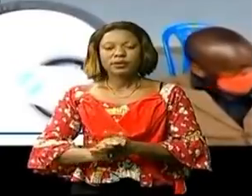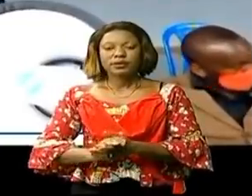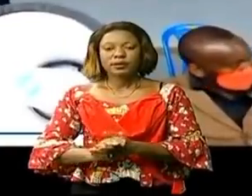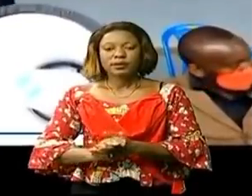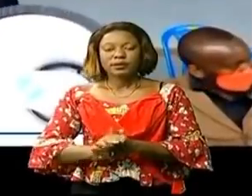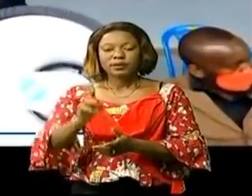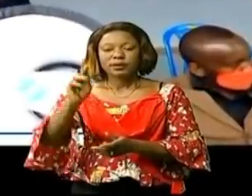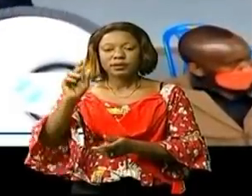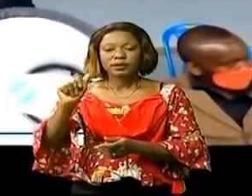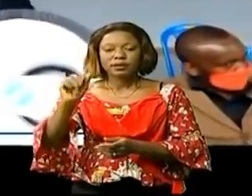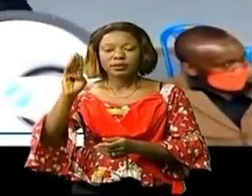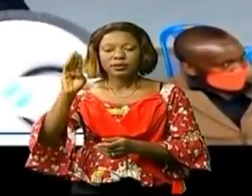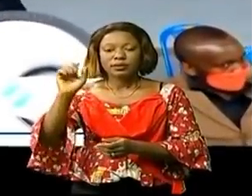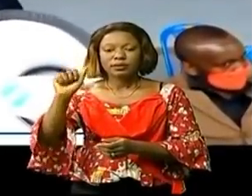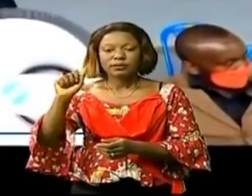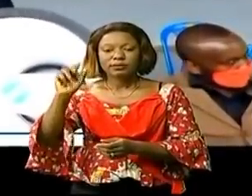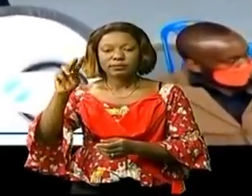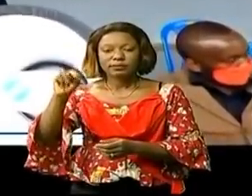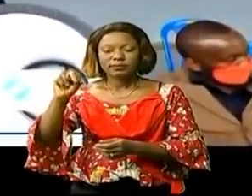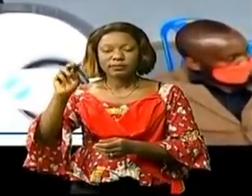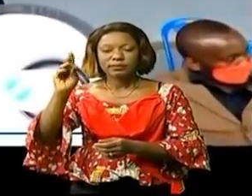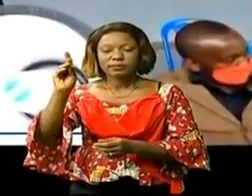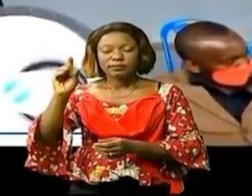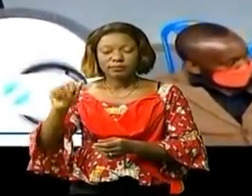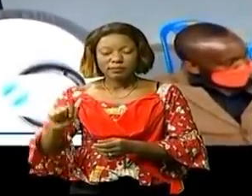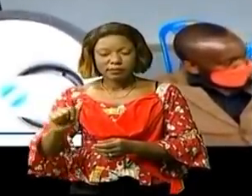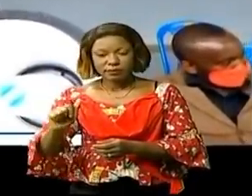Kabamba Ilunga Wabatame Anani,